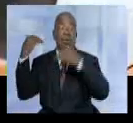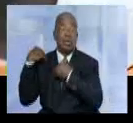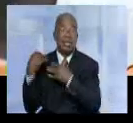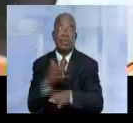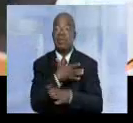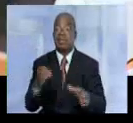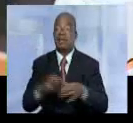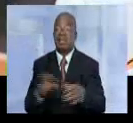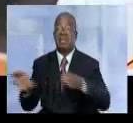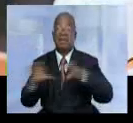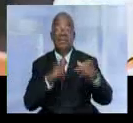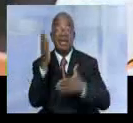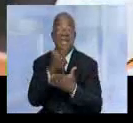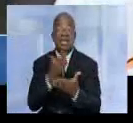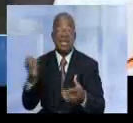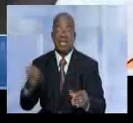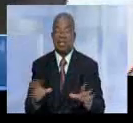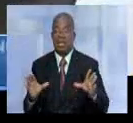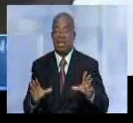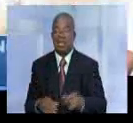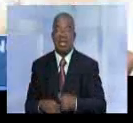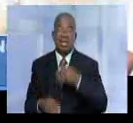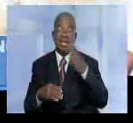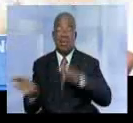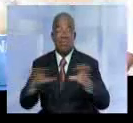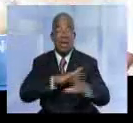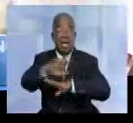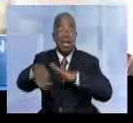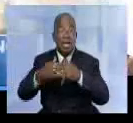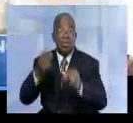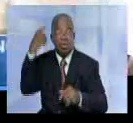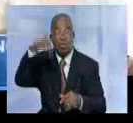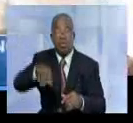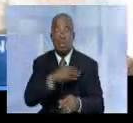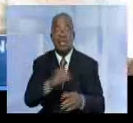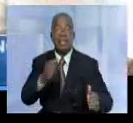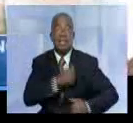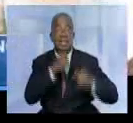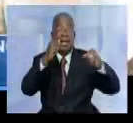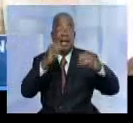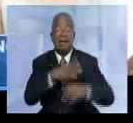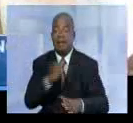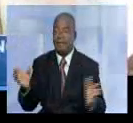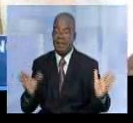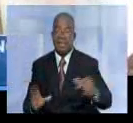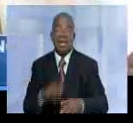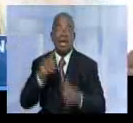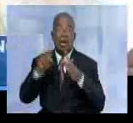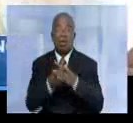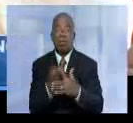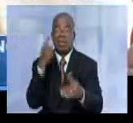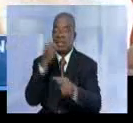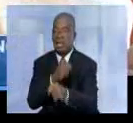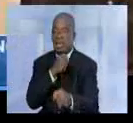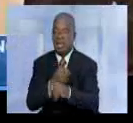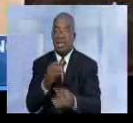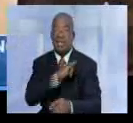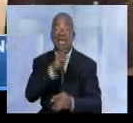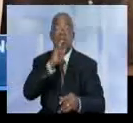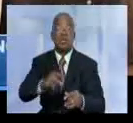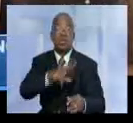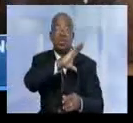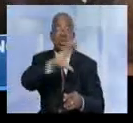s'agit d'entamer la procédure de réintégration de ces militaires qui rentrent de pays voisins pour porter à 150